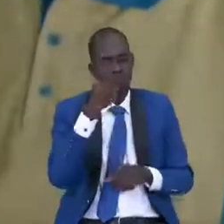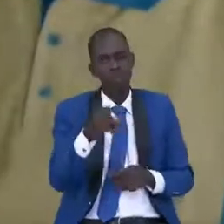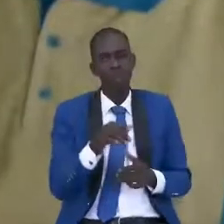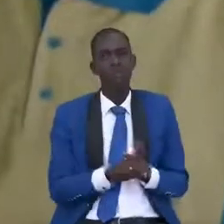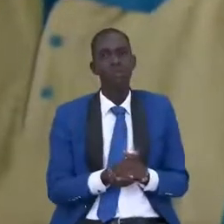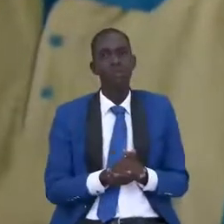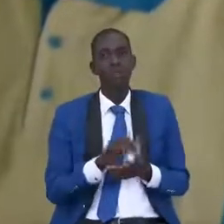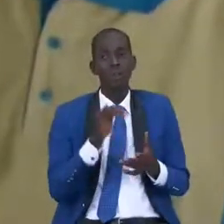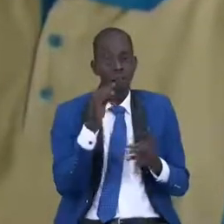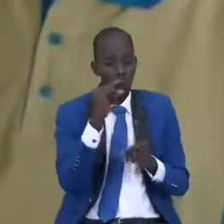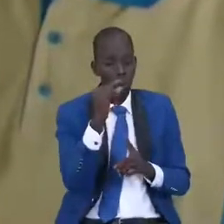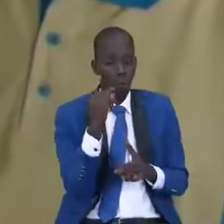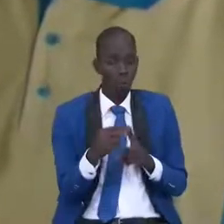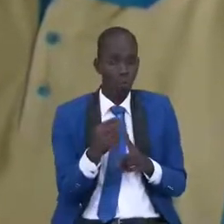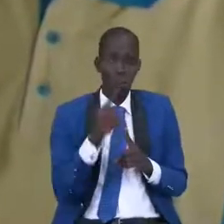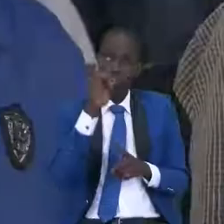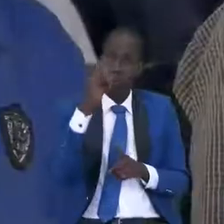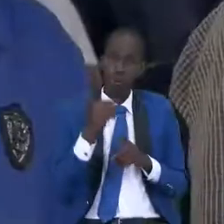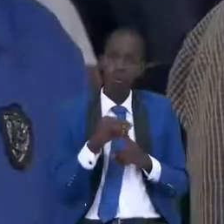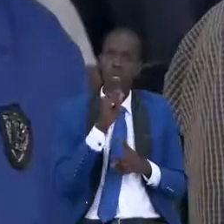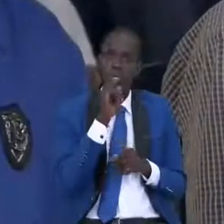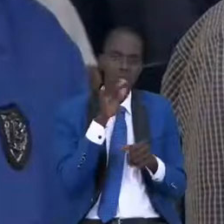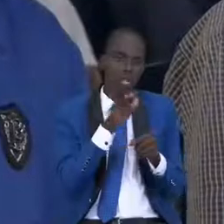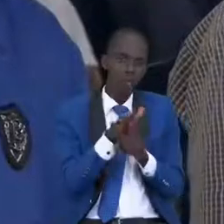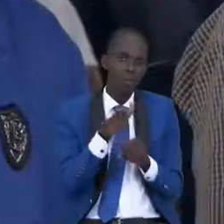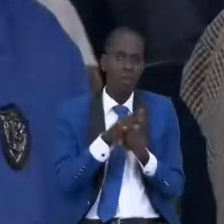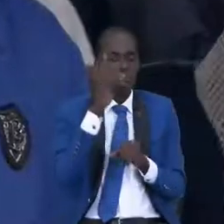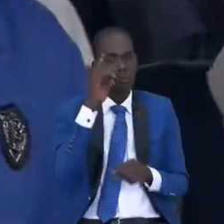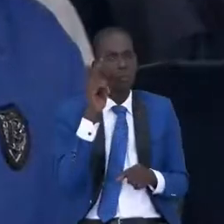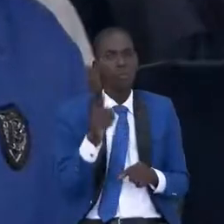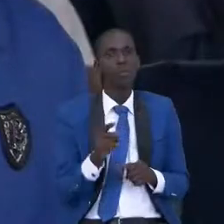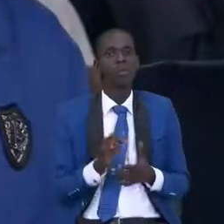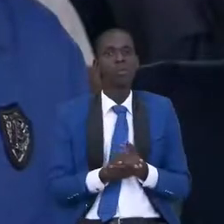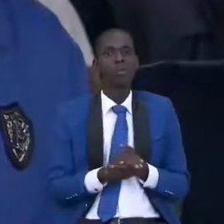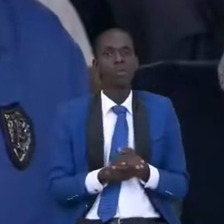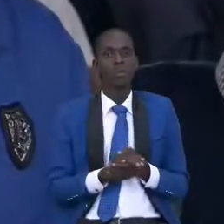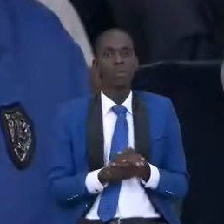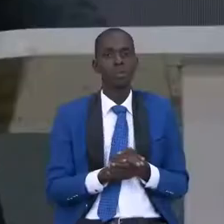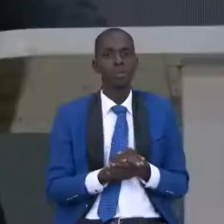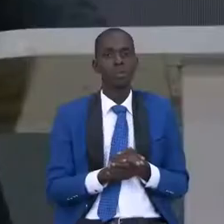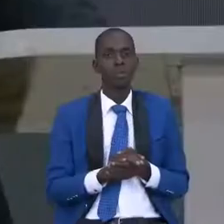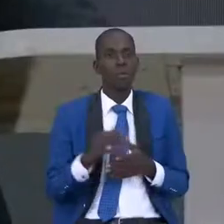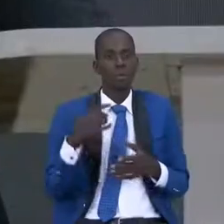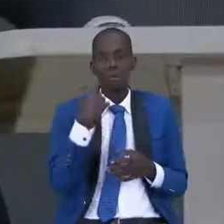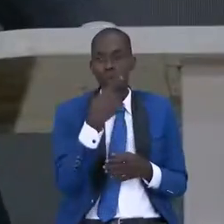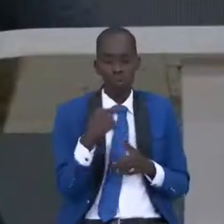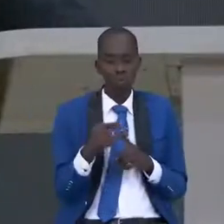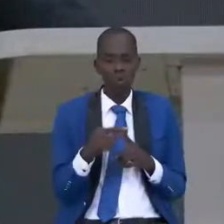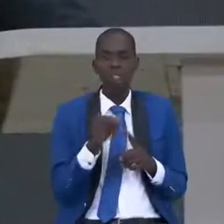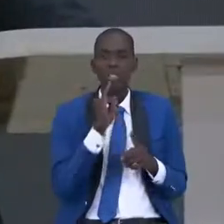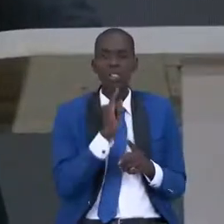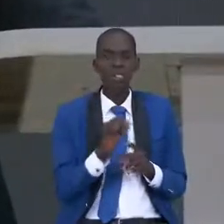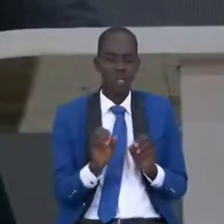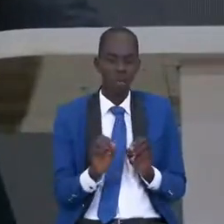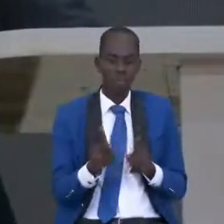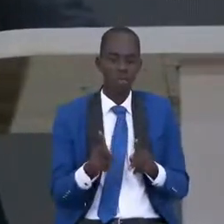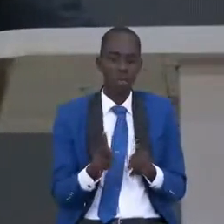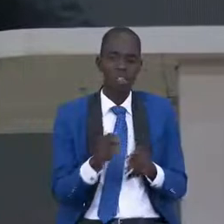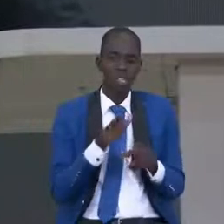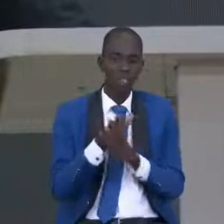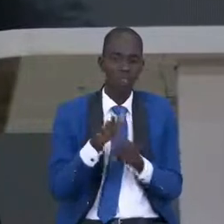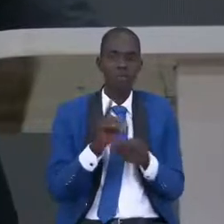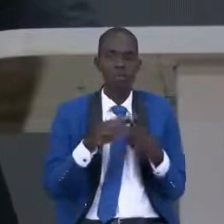dit un seul mot, et c'est suffisant pour toi. Un seul mot est suffisant pour effacer toutes